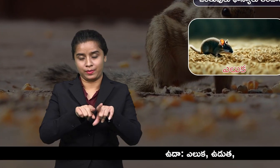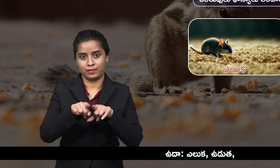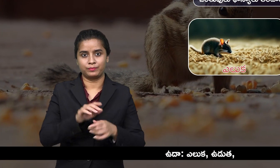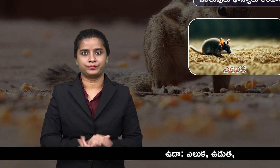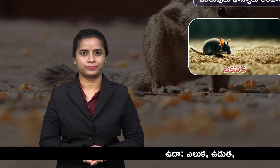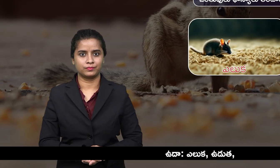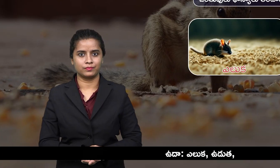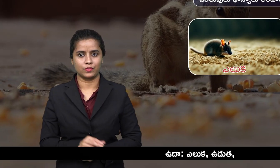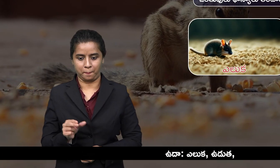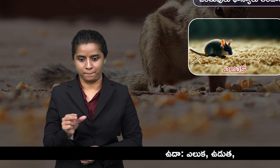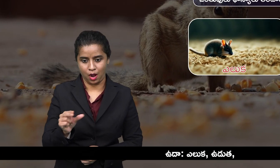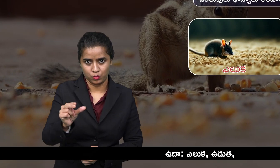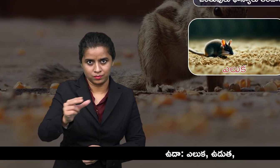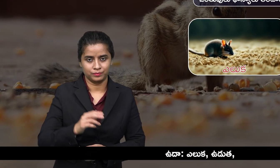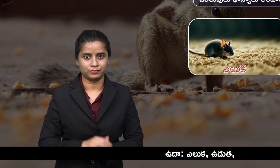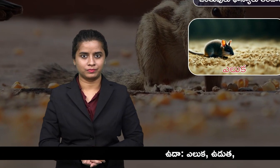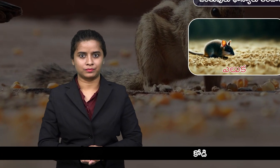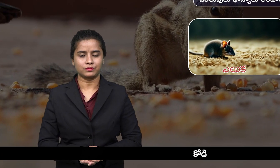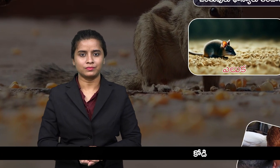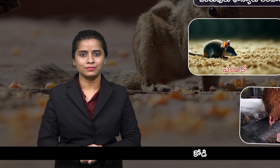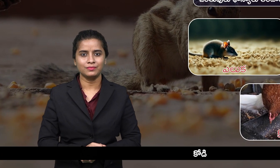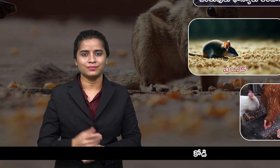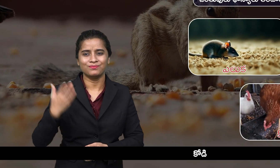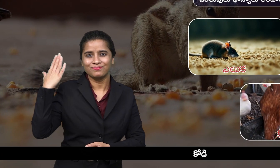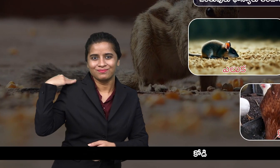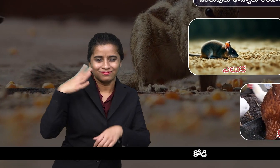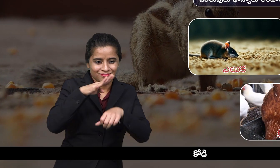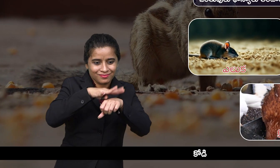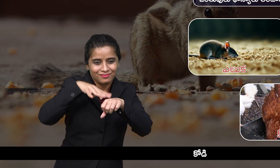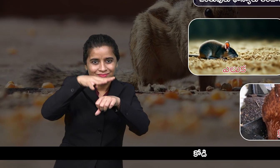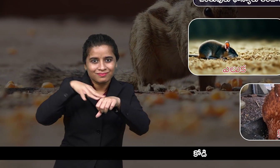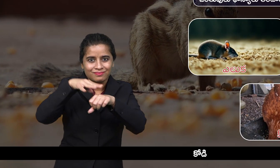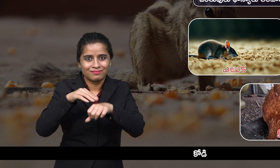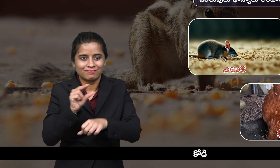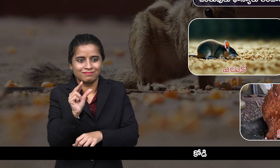ఉదాహరణకు ఎలుక, ఉడత, కోడి.